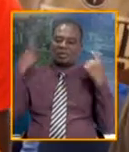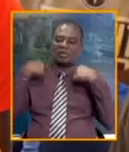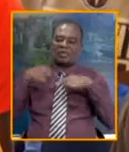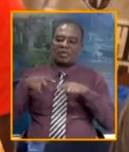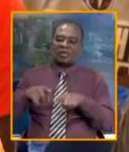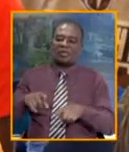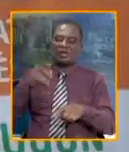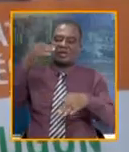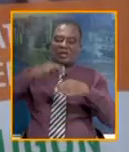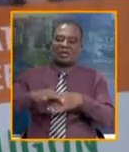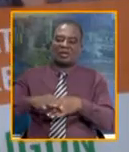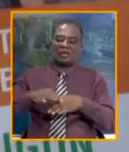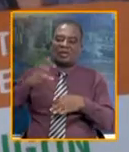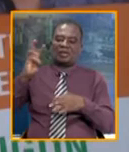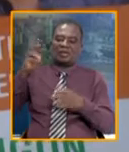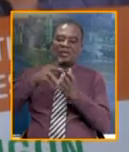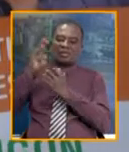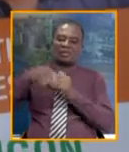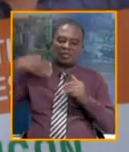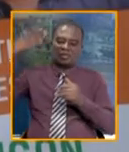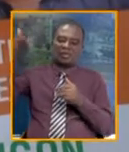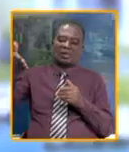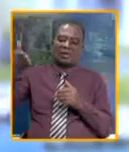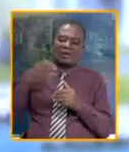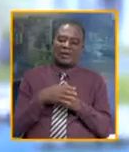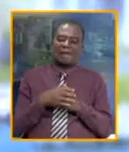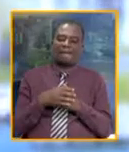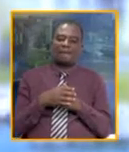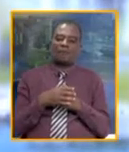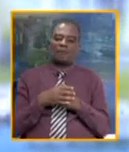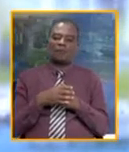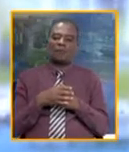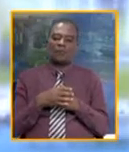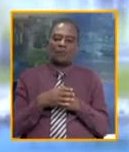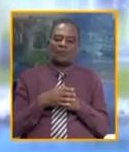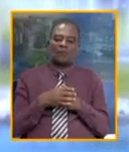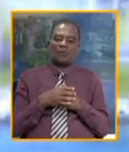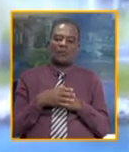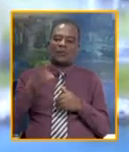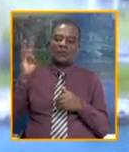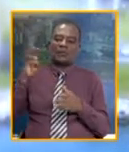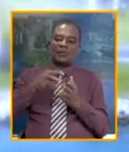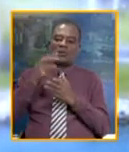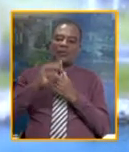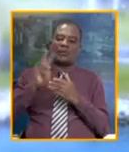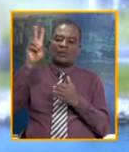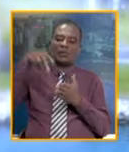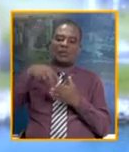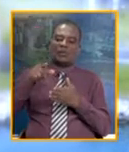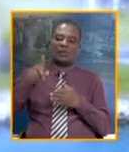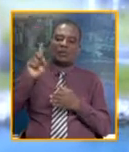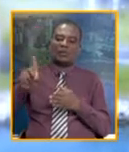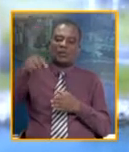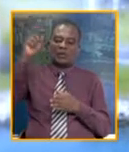élections législatives du 6 mars prochain. 6 mars 2021, il faut